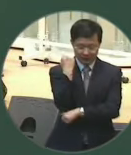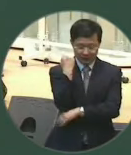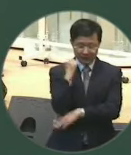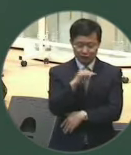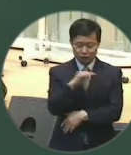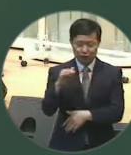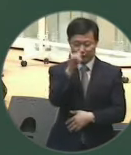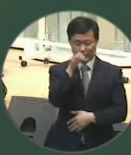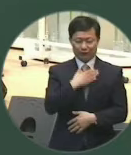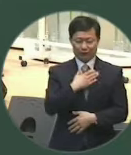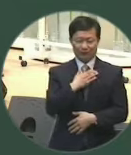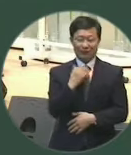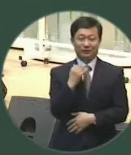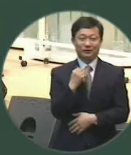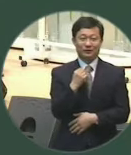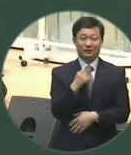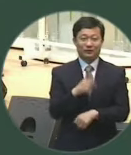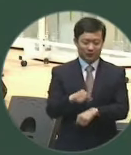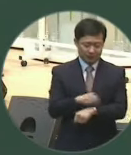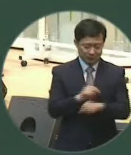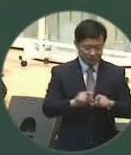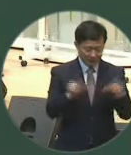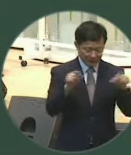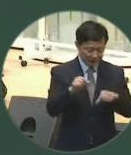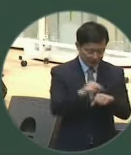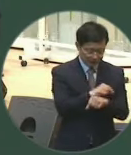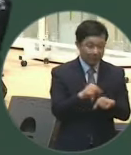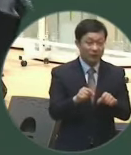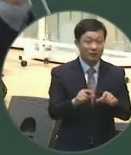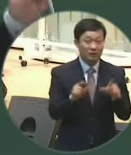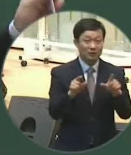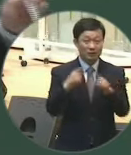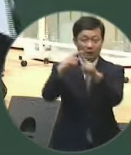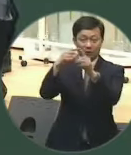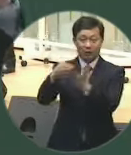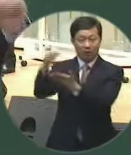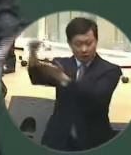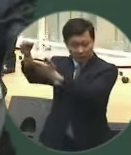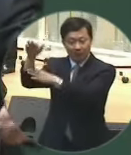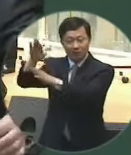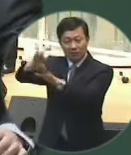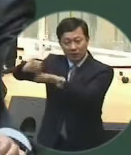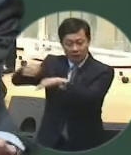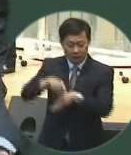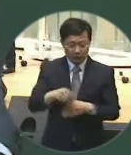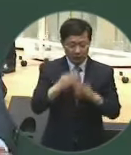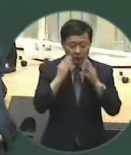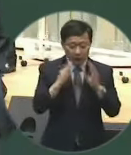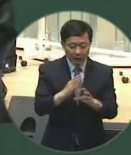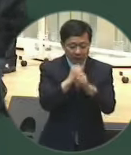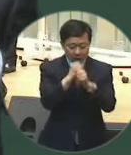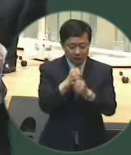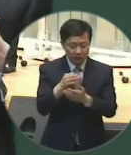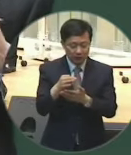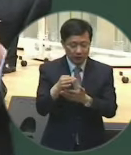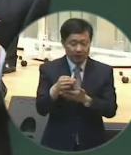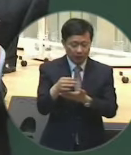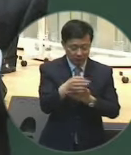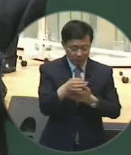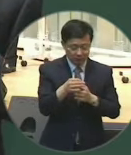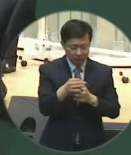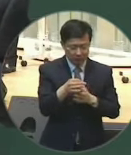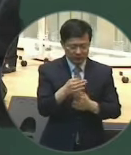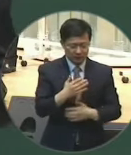of this envelope, I have a standard. 아, 특별한 날 특별 헌금은 이제 우리 교회 가서 하면 되고 여기서 하는 거는 뭐냐?